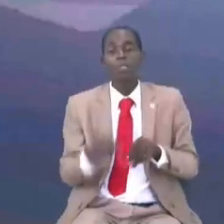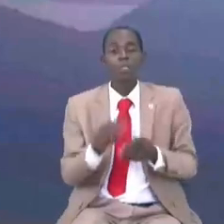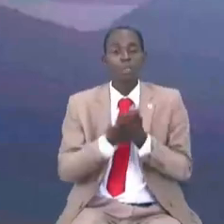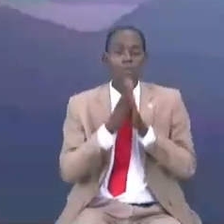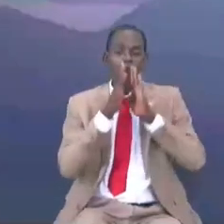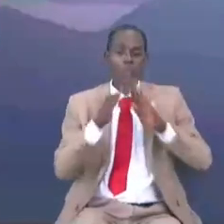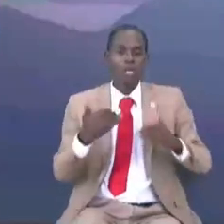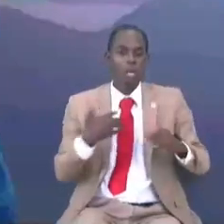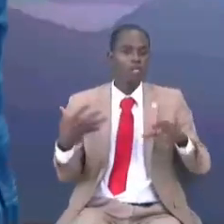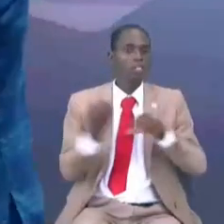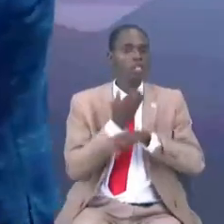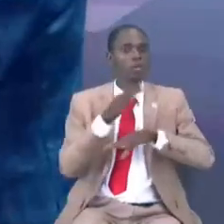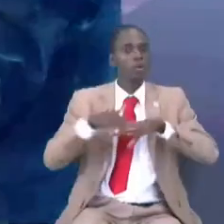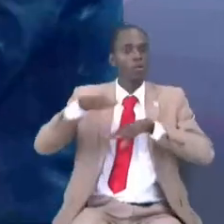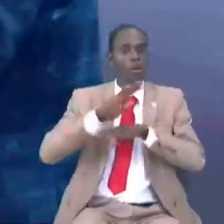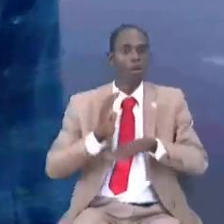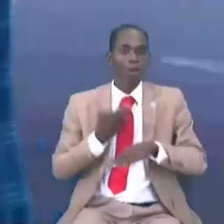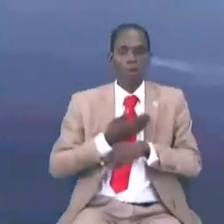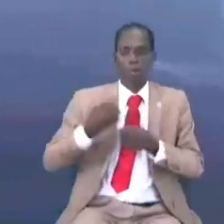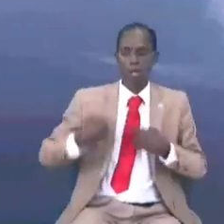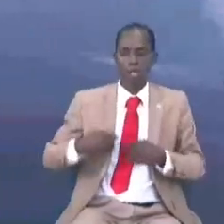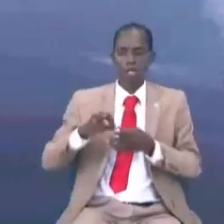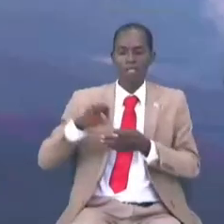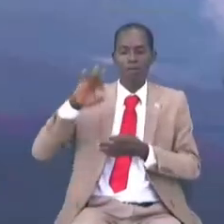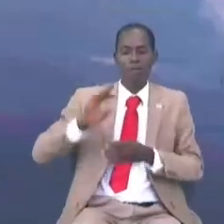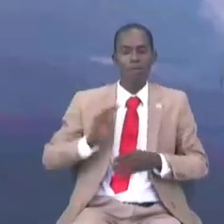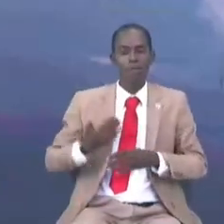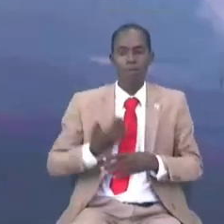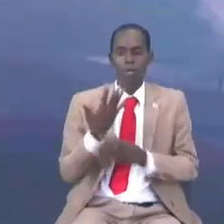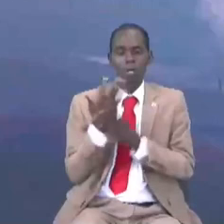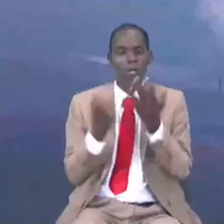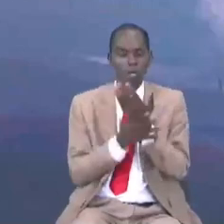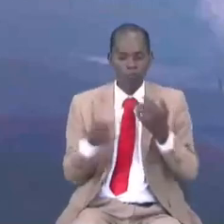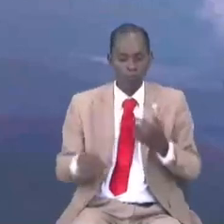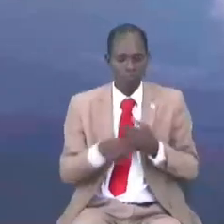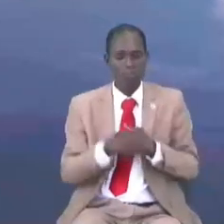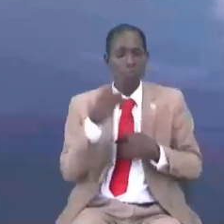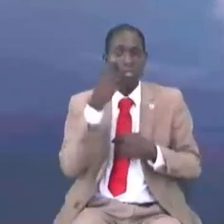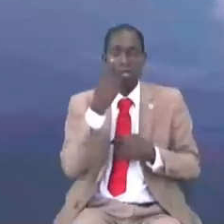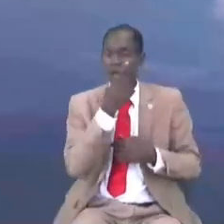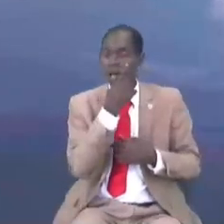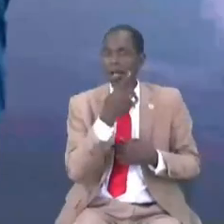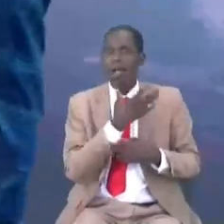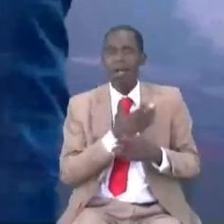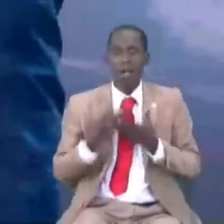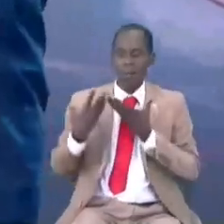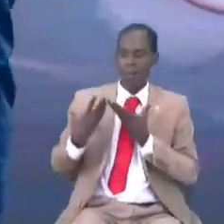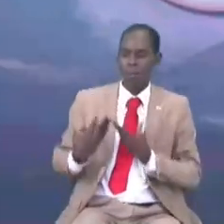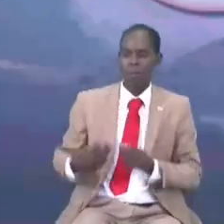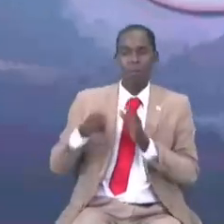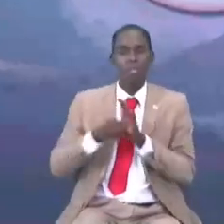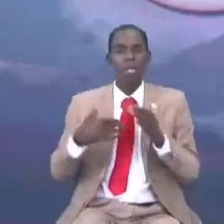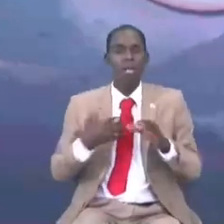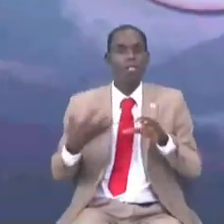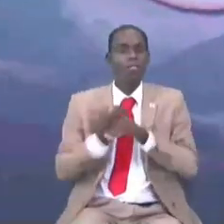notre âme. De nos mains, de nos pieds, et même la tendresse a pris le contrôle de nos yeux. Je prie que